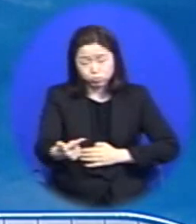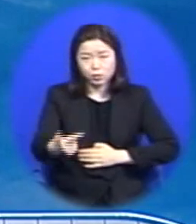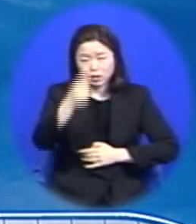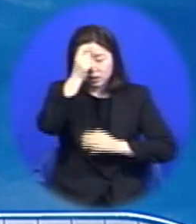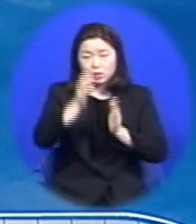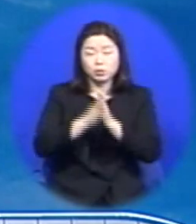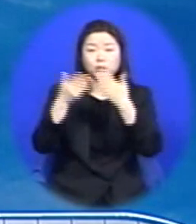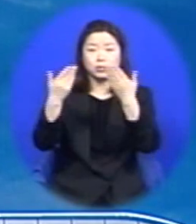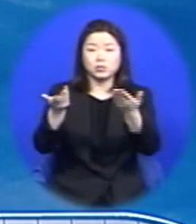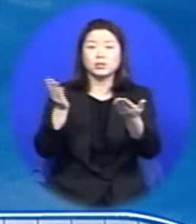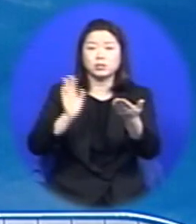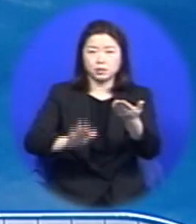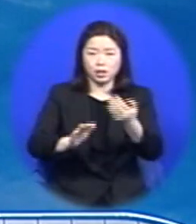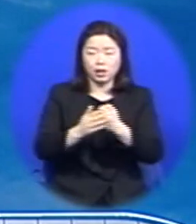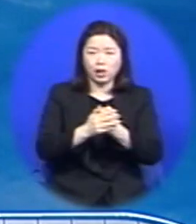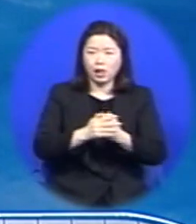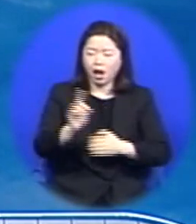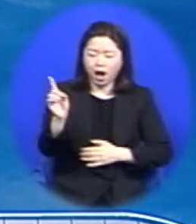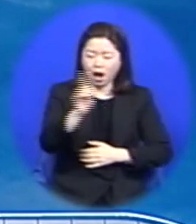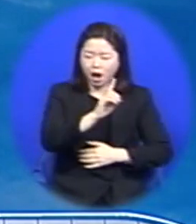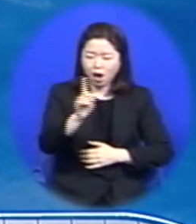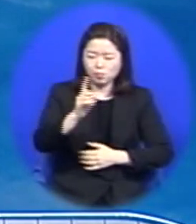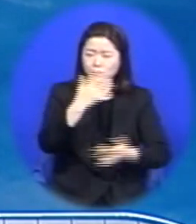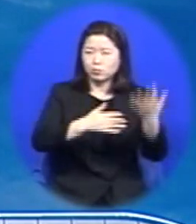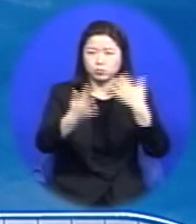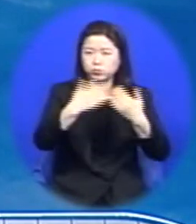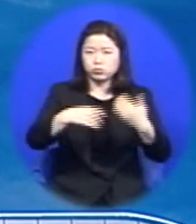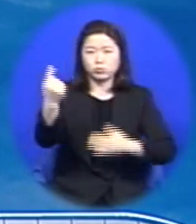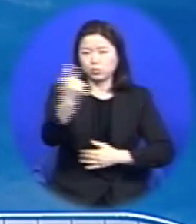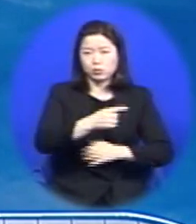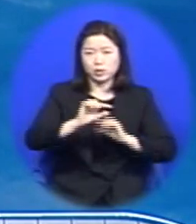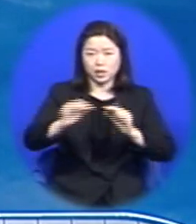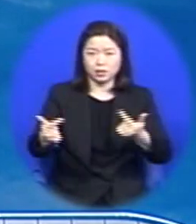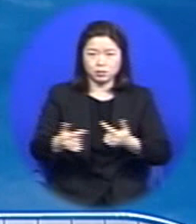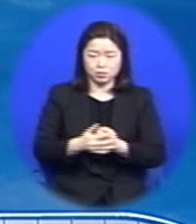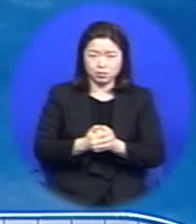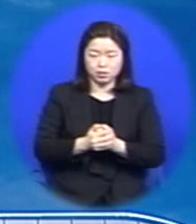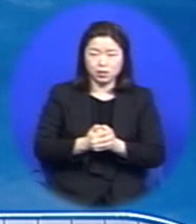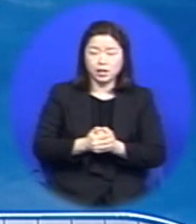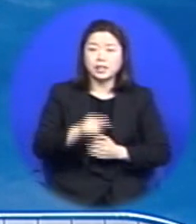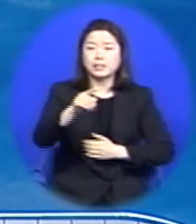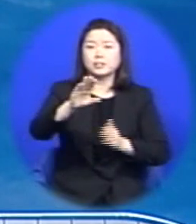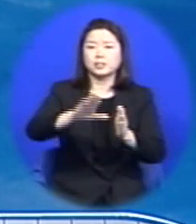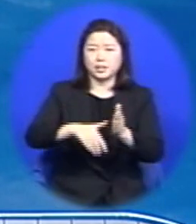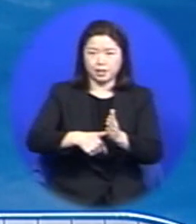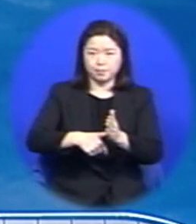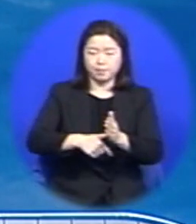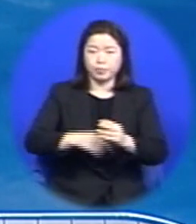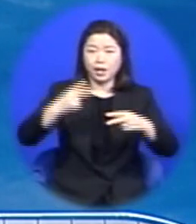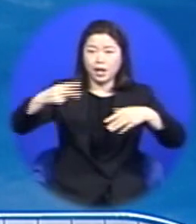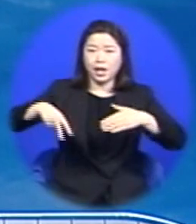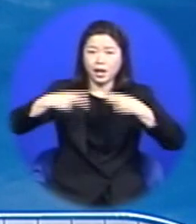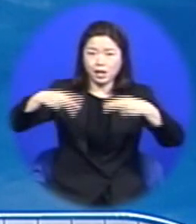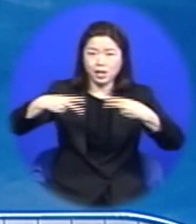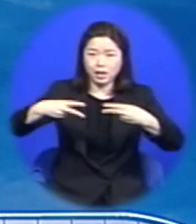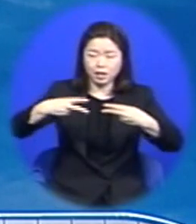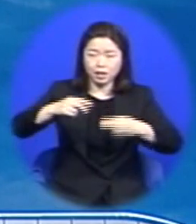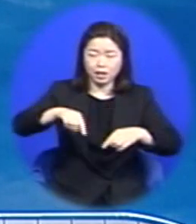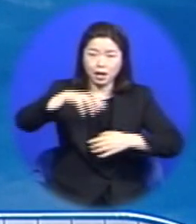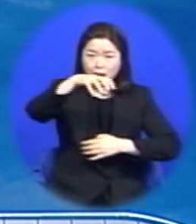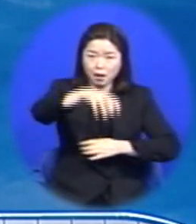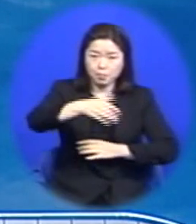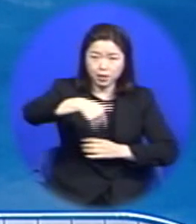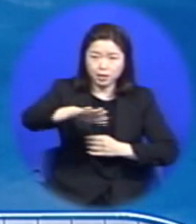아무런 불이 없었습니다. 엘리야가 그제서 나가서 하나님께